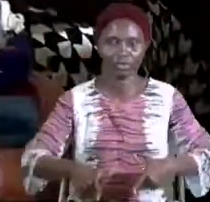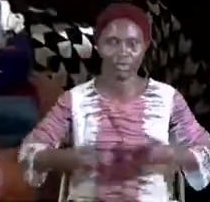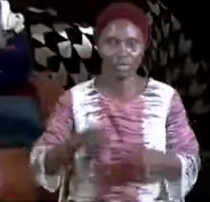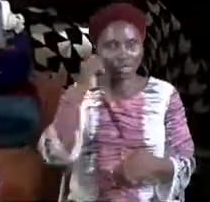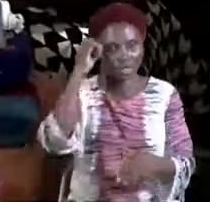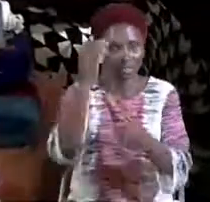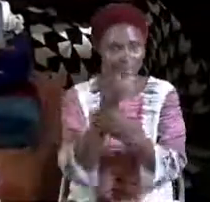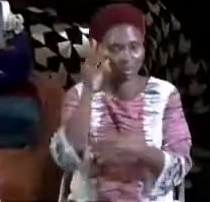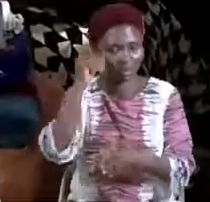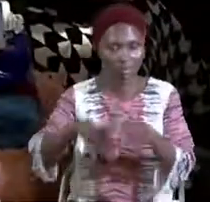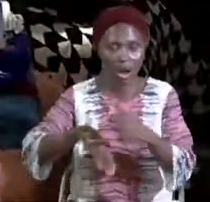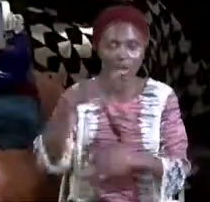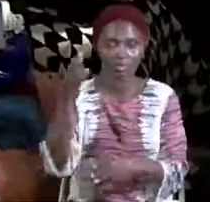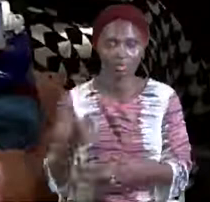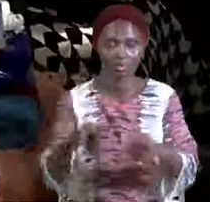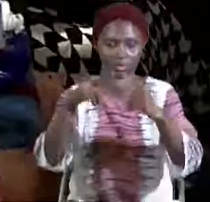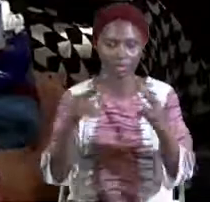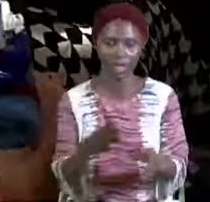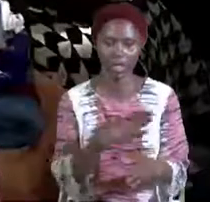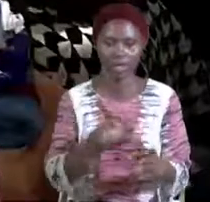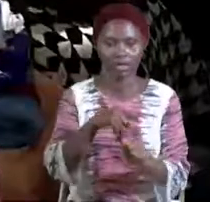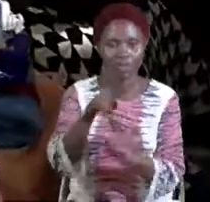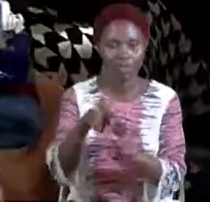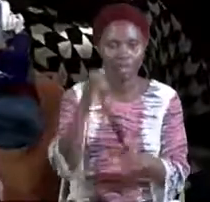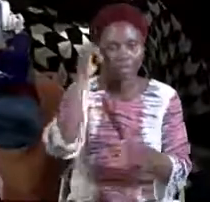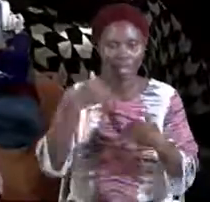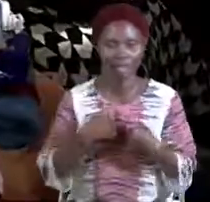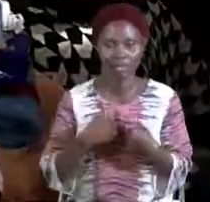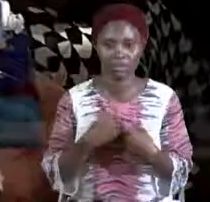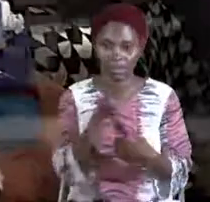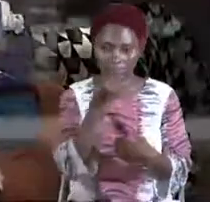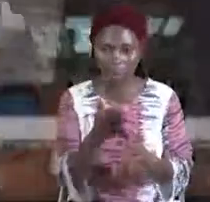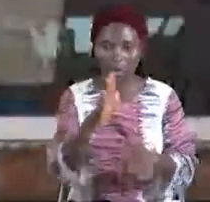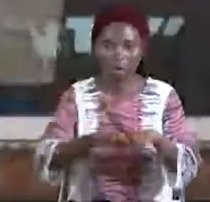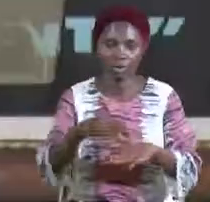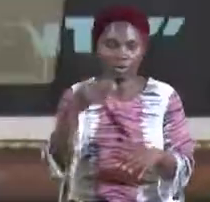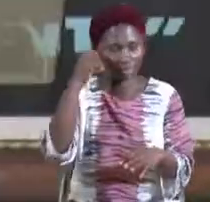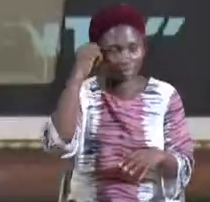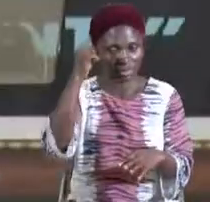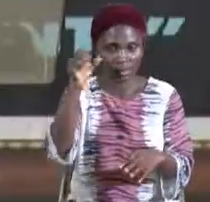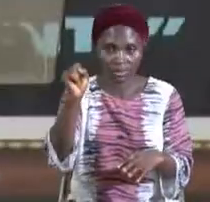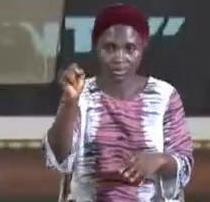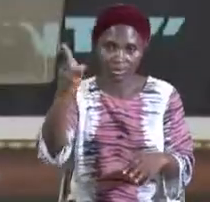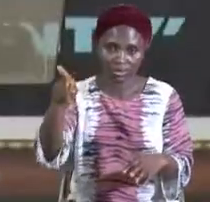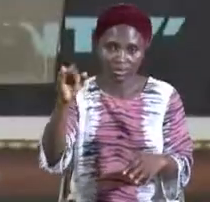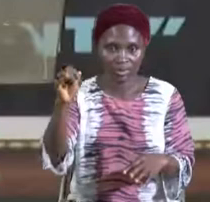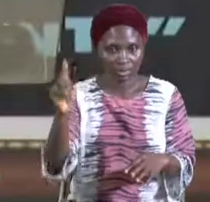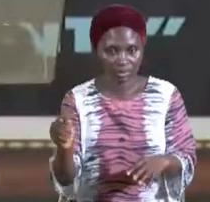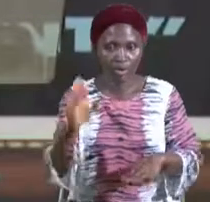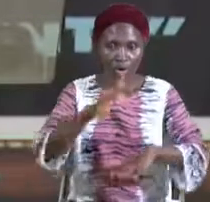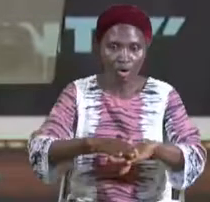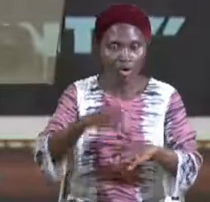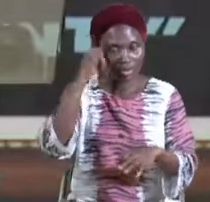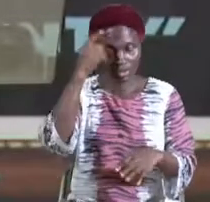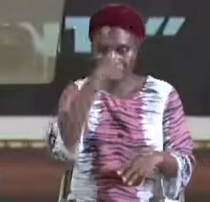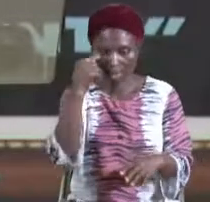le prit hors du village. Puis il lui mit de la salive sur les yeux. Pensez à cela. Quand